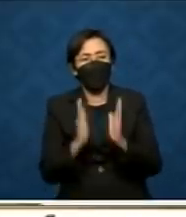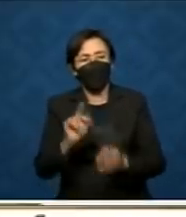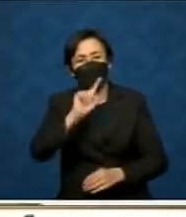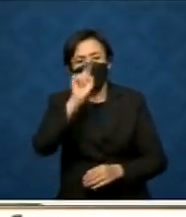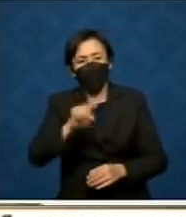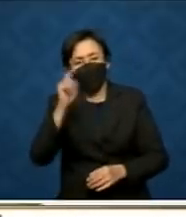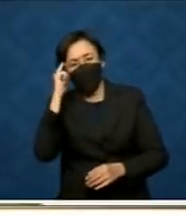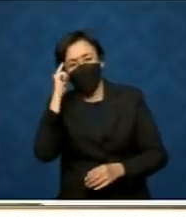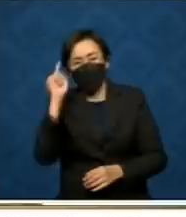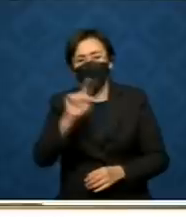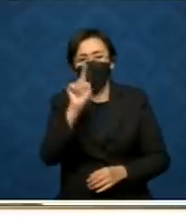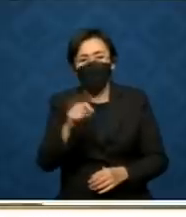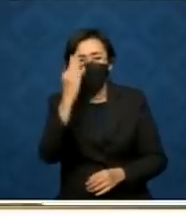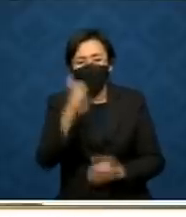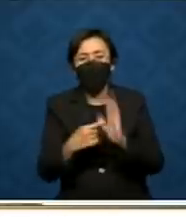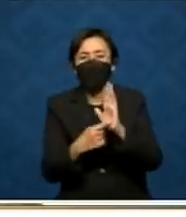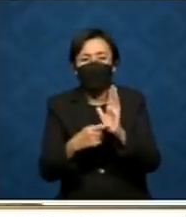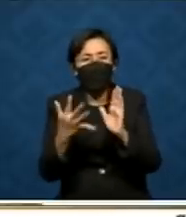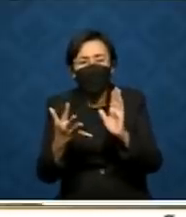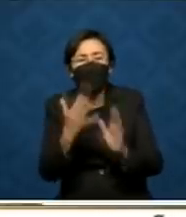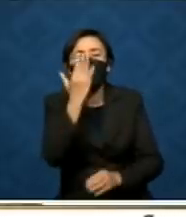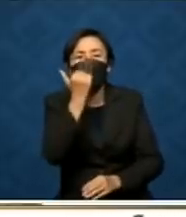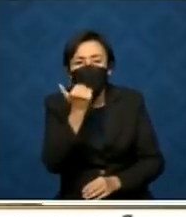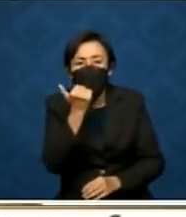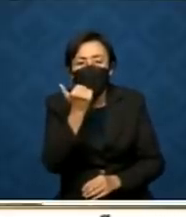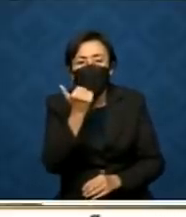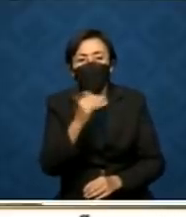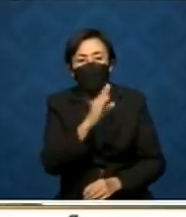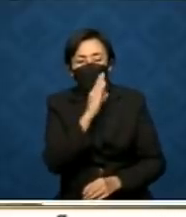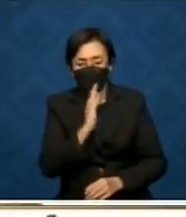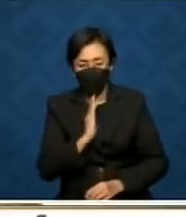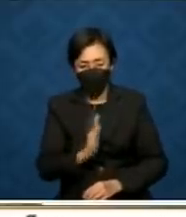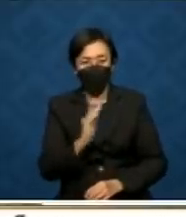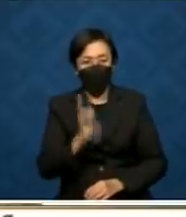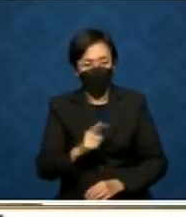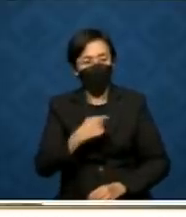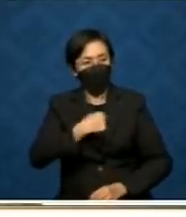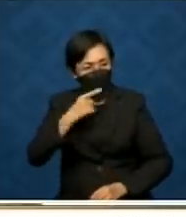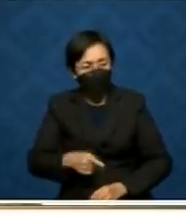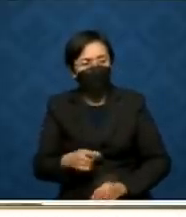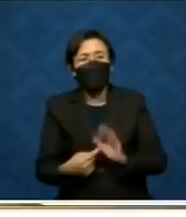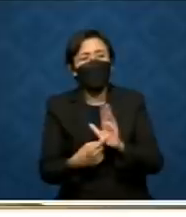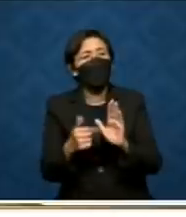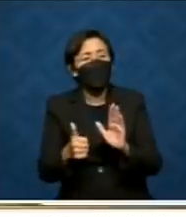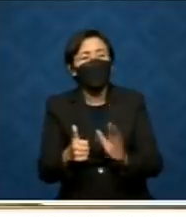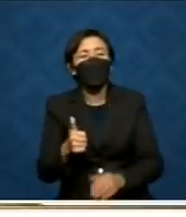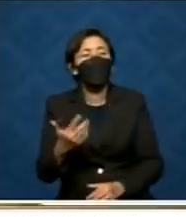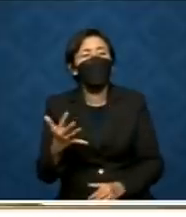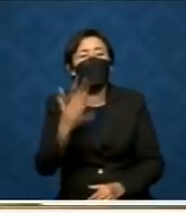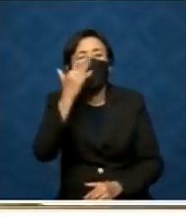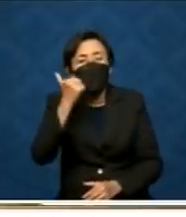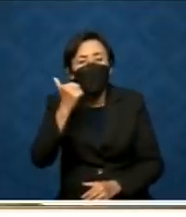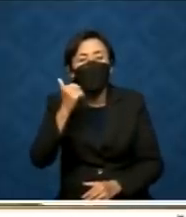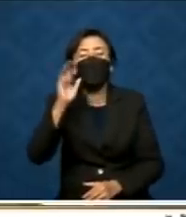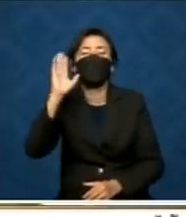แกงแทงใจขนาดนี้ทำไมไม่มาแสดงจะบริสุทธิ์จริงใหม่ๆถ้าพ่อไม่มาปั๊มเพิ่งมาเจอความ